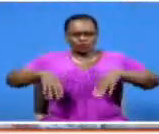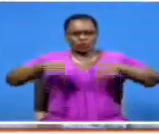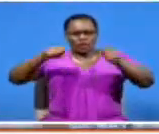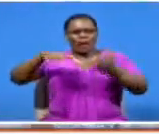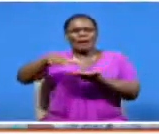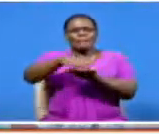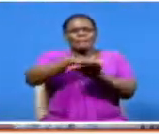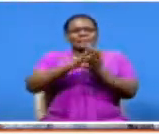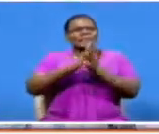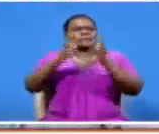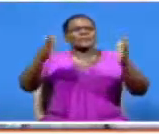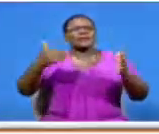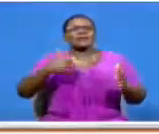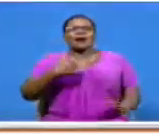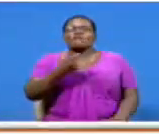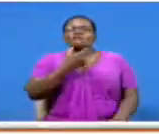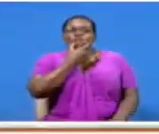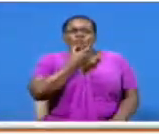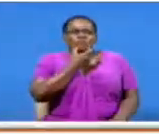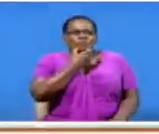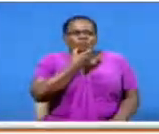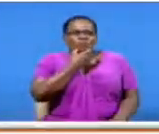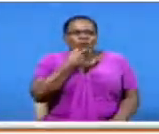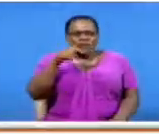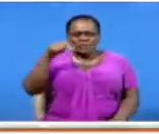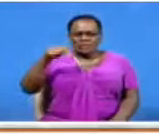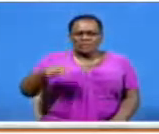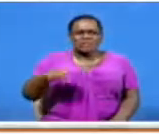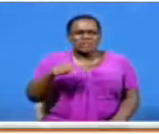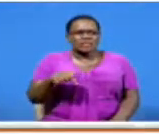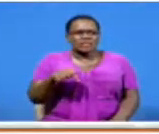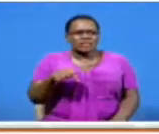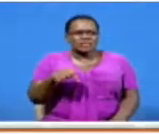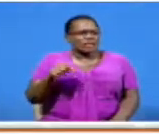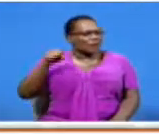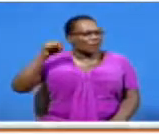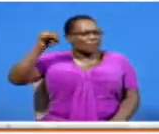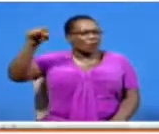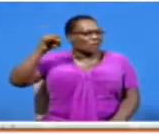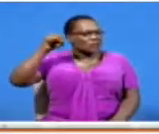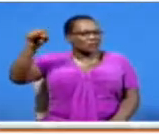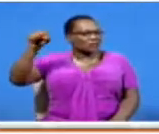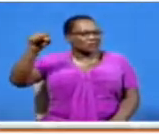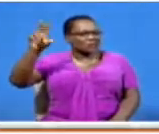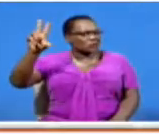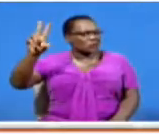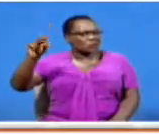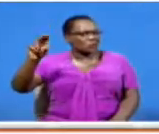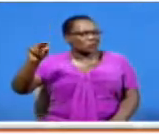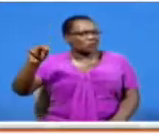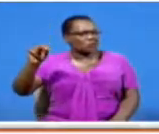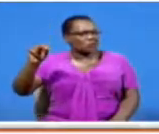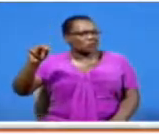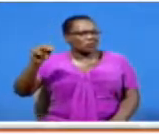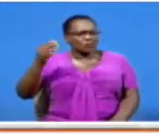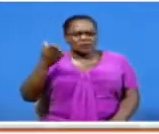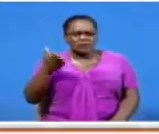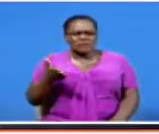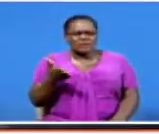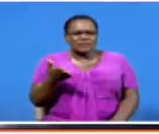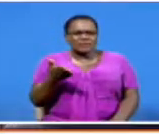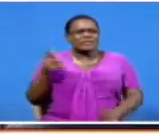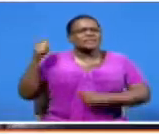usemi mkubwa katika eneo la Nyanza. Hii haiko ni hafla ya siasa, ni hafla ya